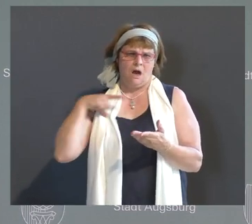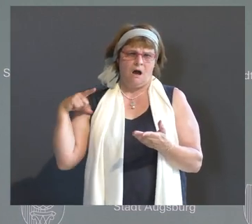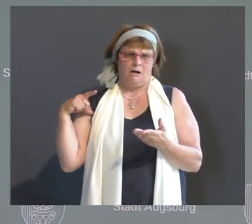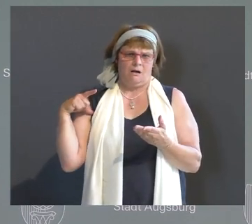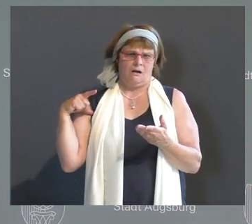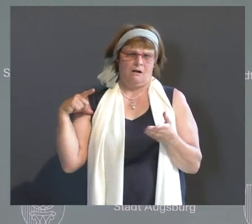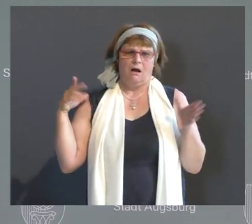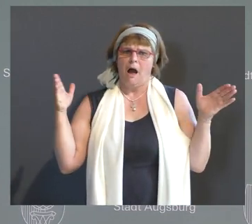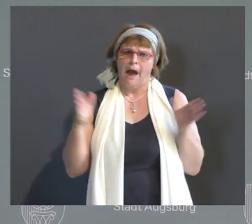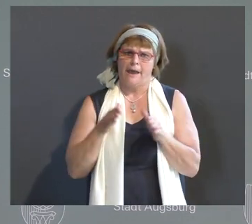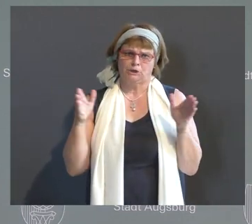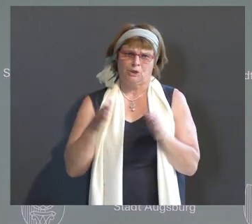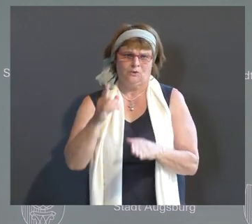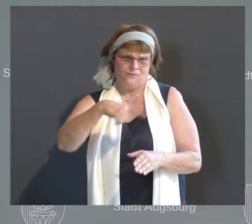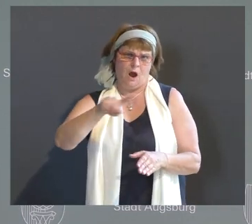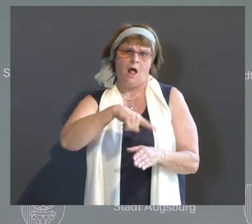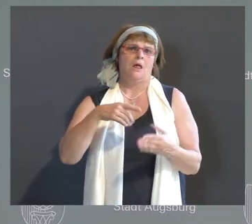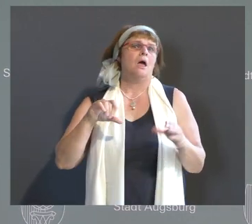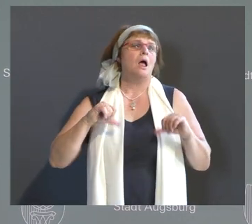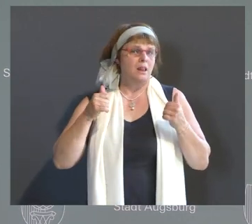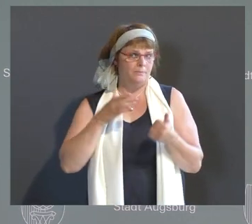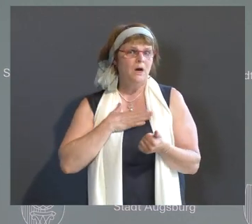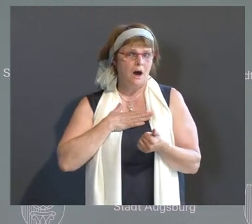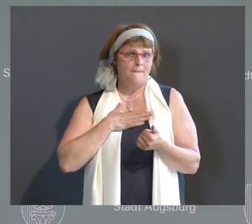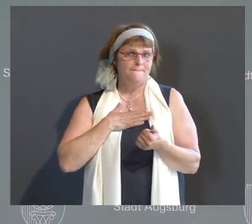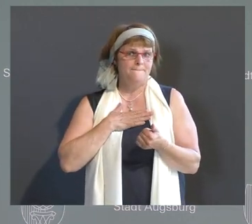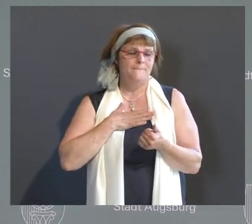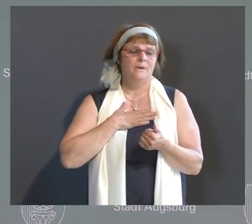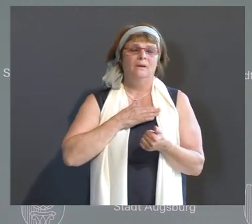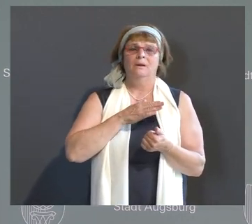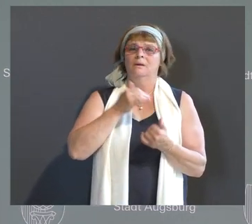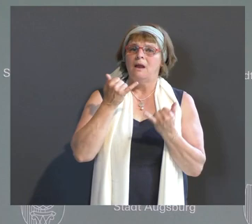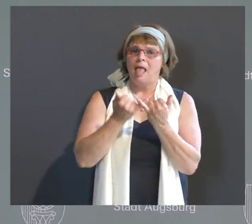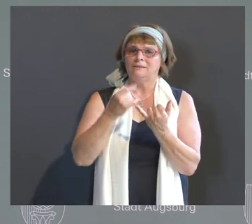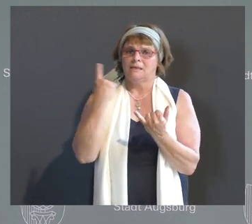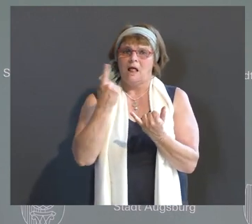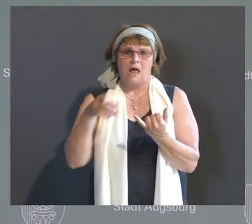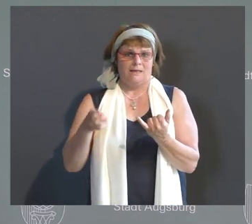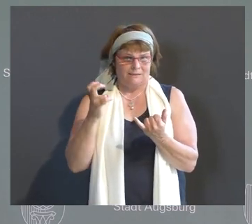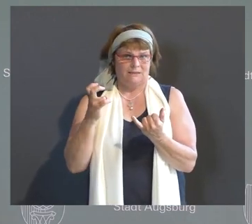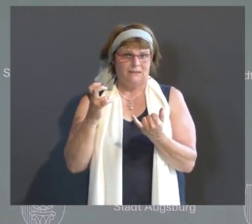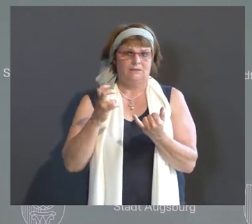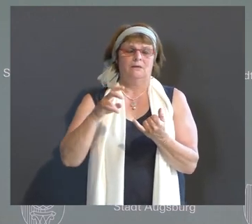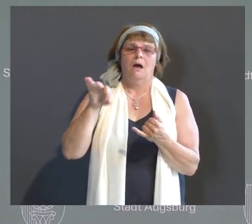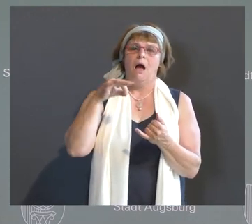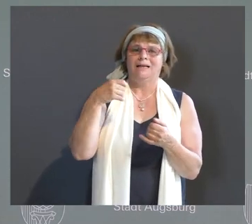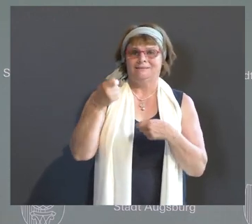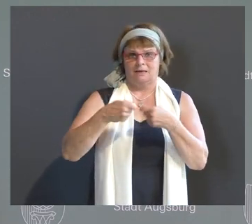müssen. Alleinerziehende, Gastronomen, Einzelhändler,